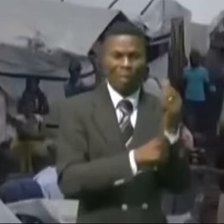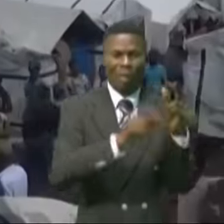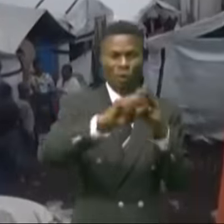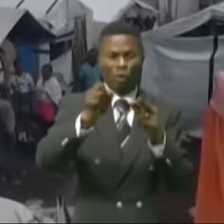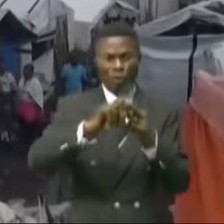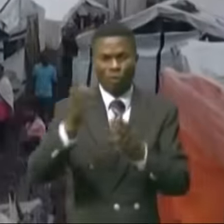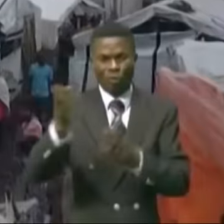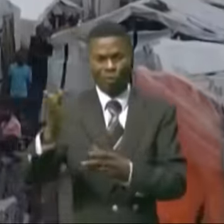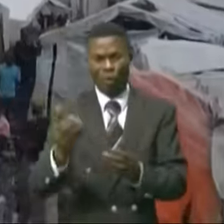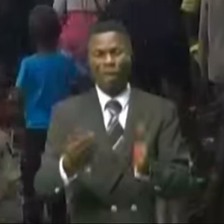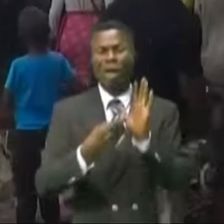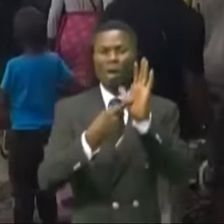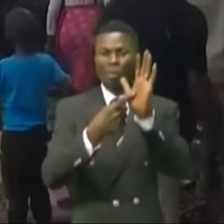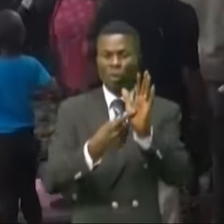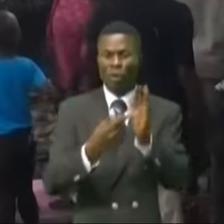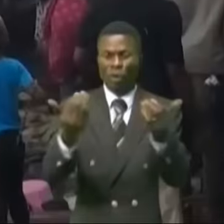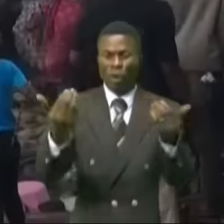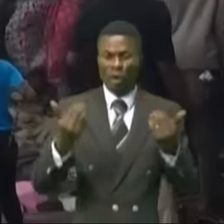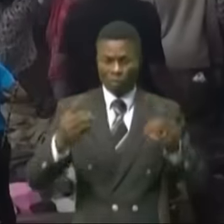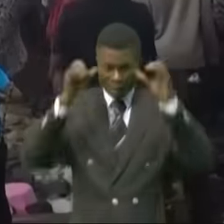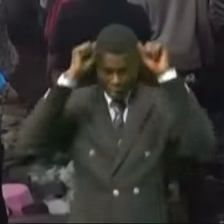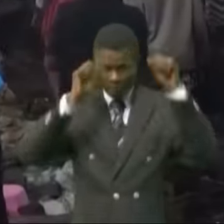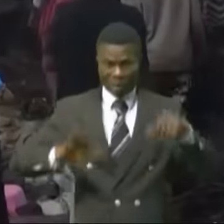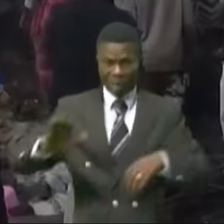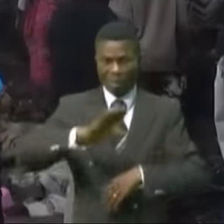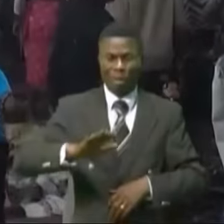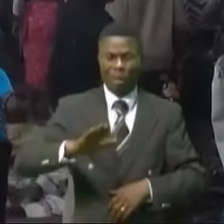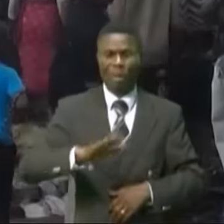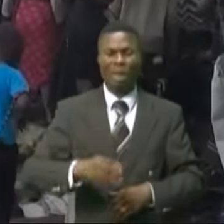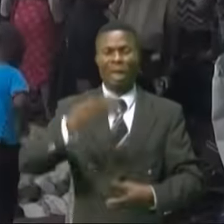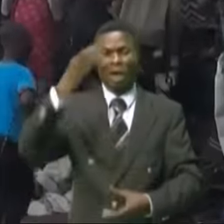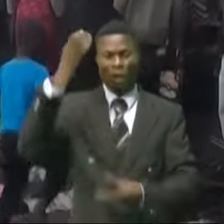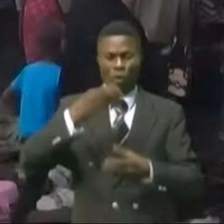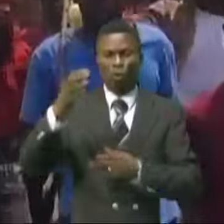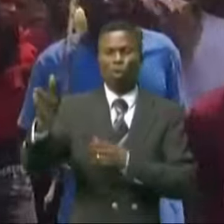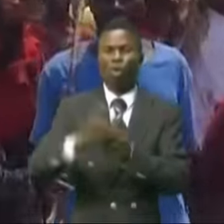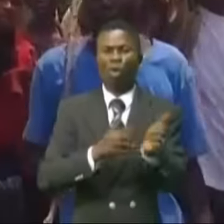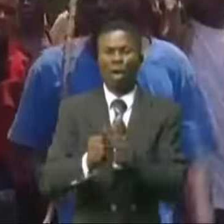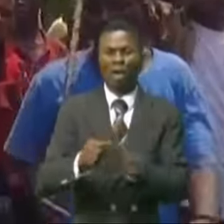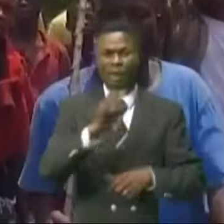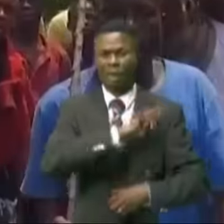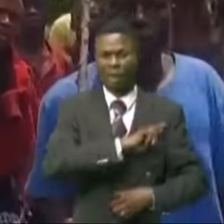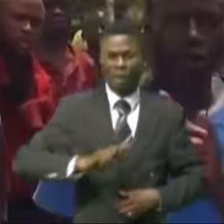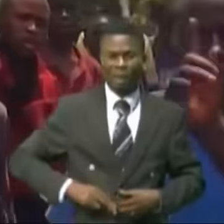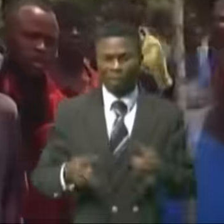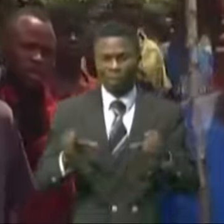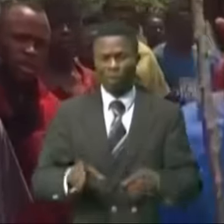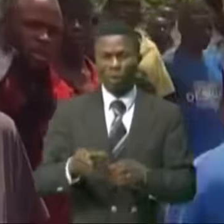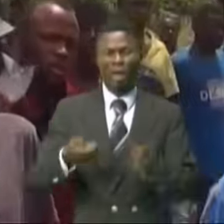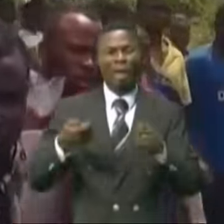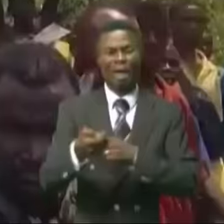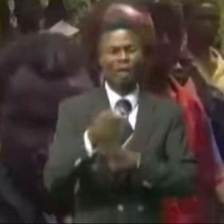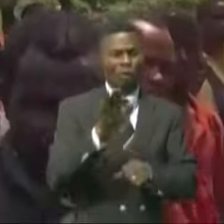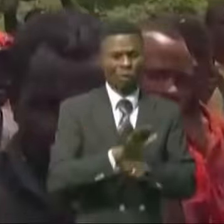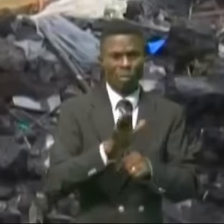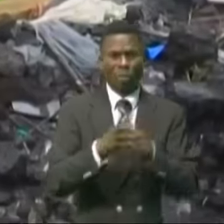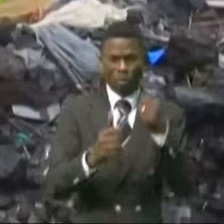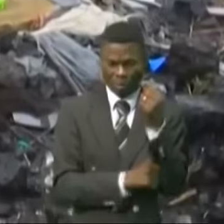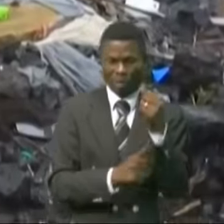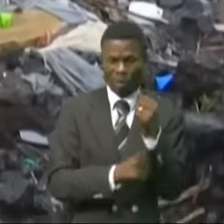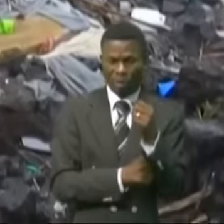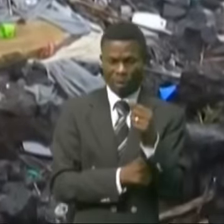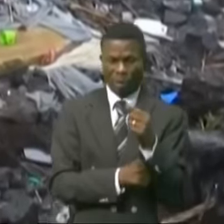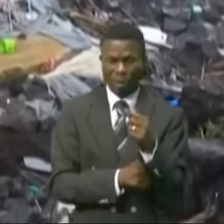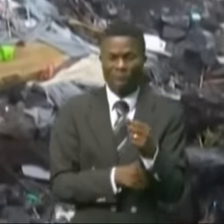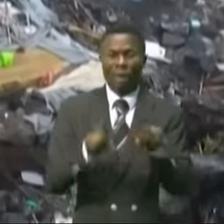la volonté affichée par Paul Kagame à endeuiller la République démocratique du Congo en faisant plus de morts. Enfin, de